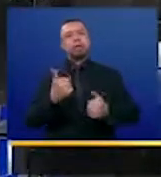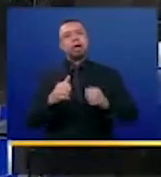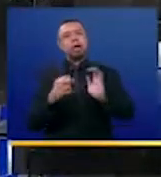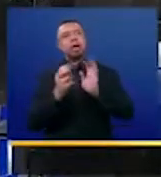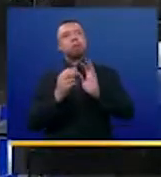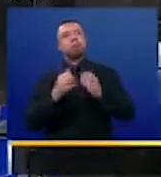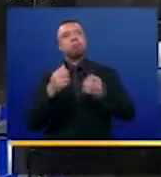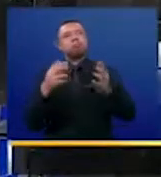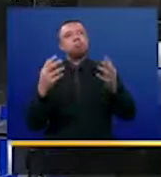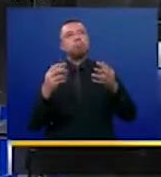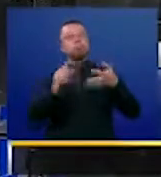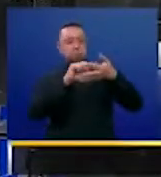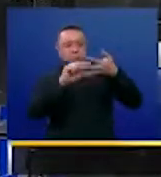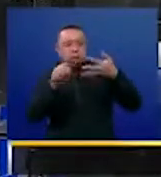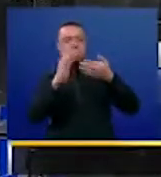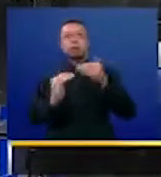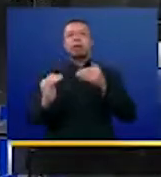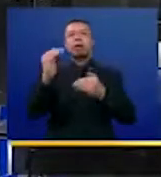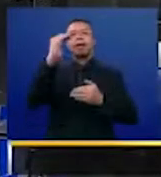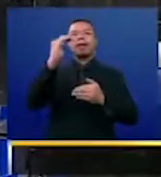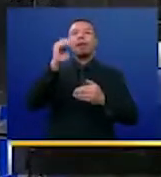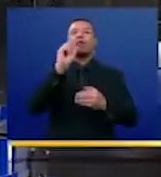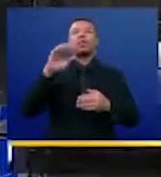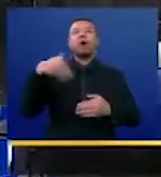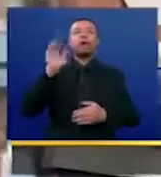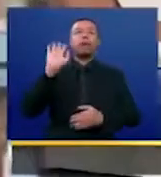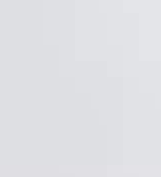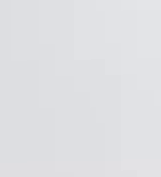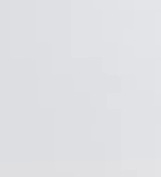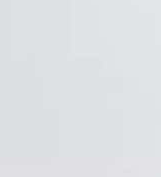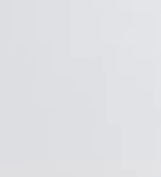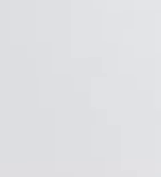bisa semakin meningkat untuk tahun-tahun yang akan datang